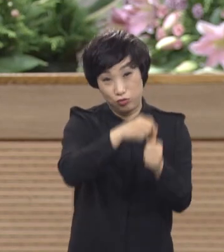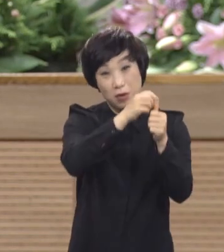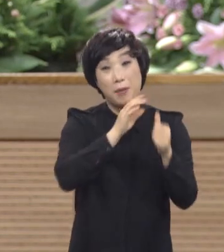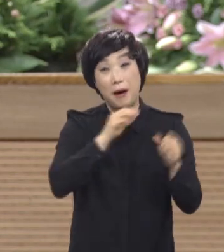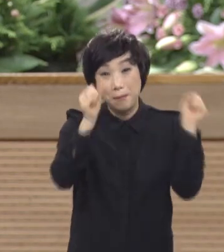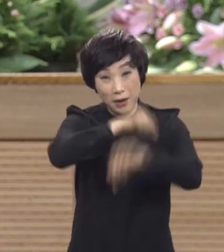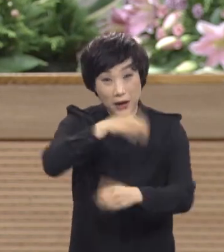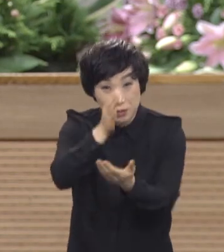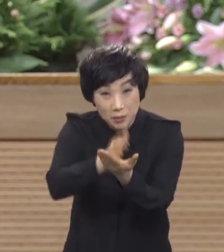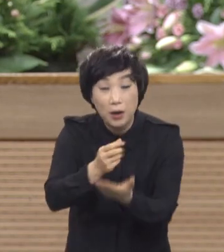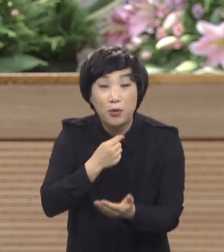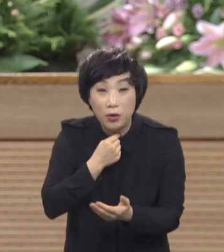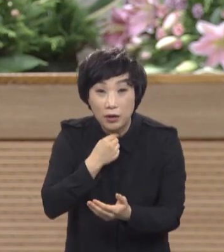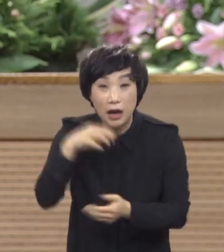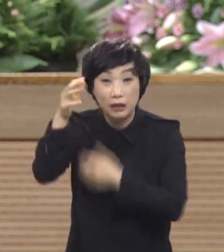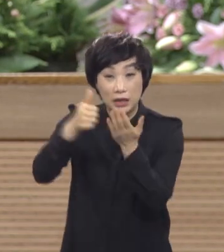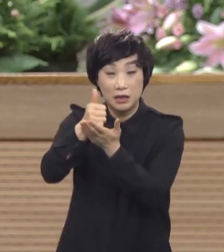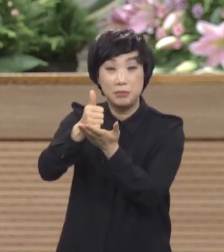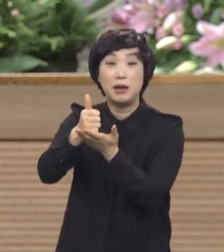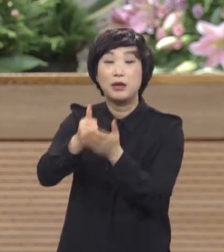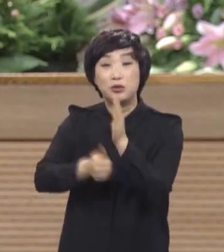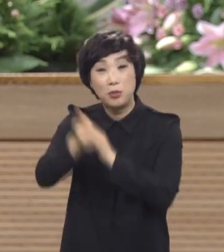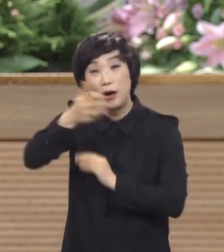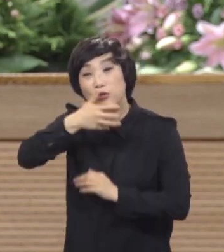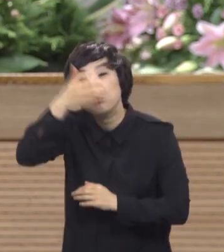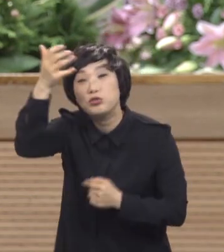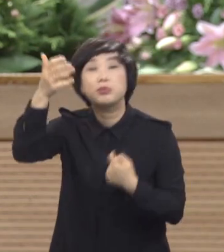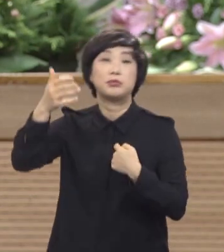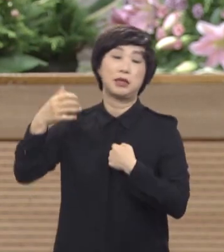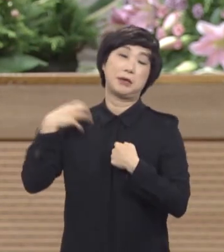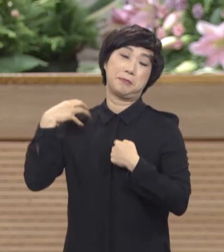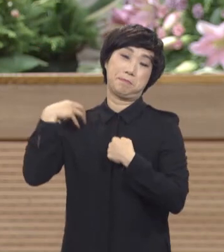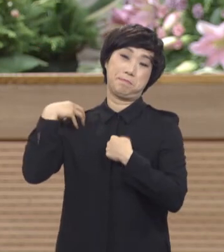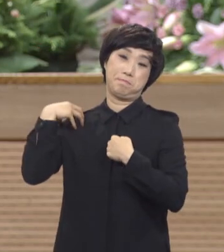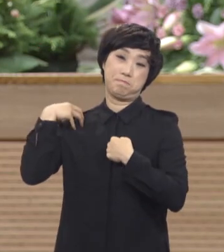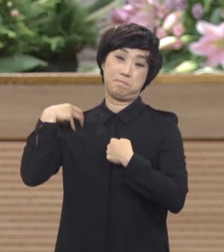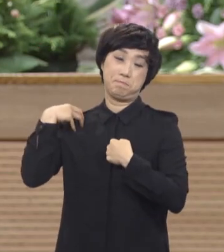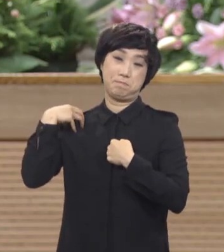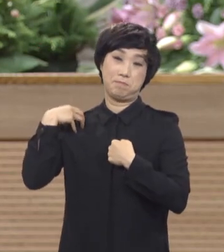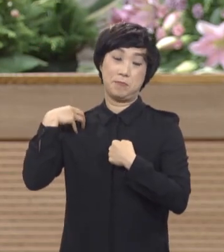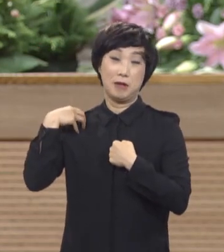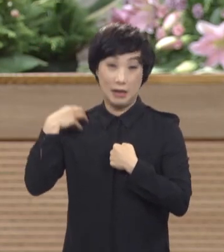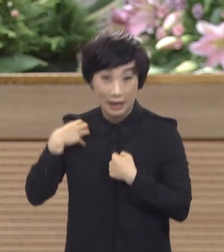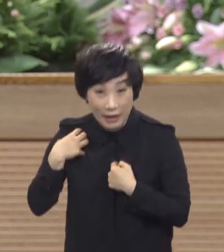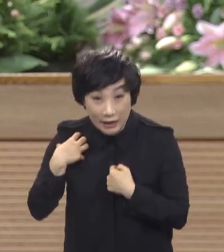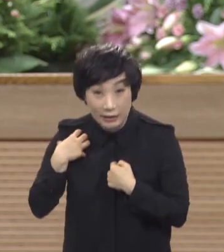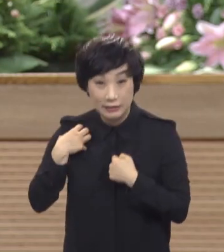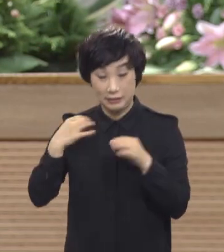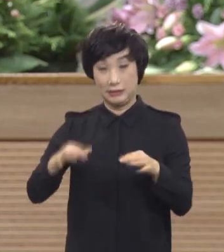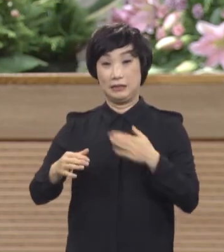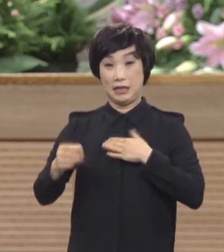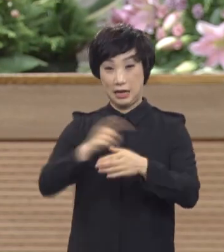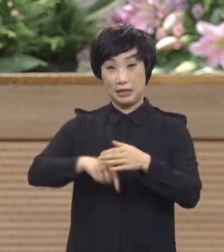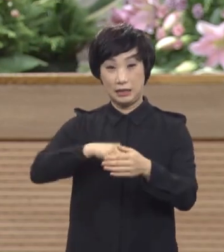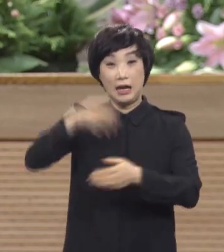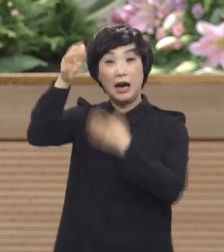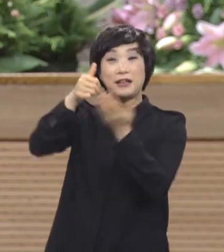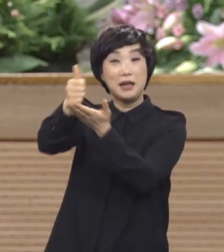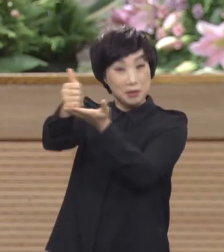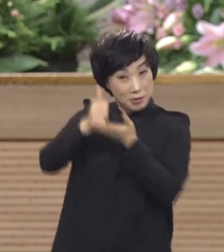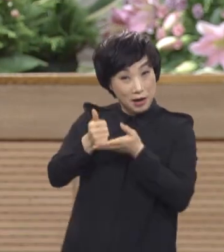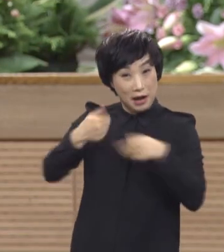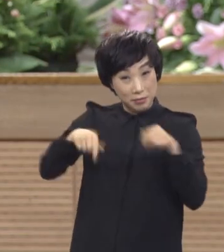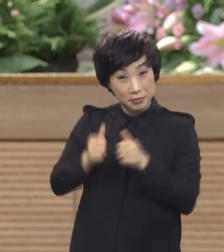바라시는 그 하나님의 소망과 꿈이 내게 이루어져 있고 내 안에 그 하나님이